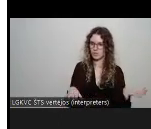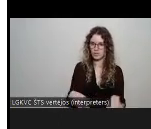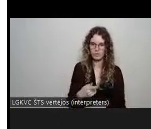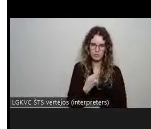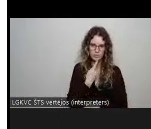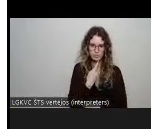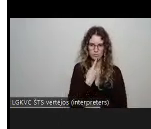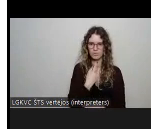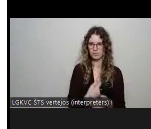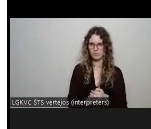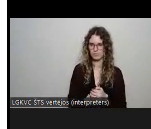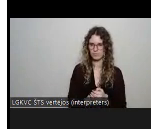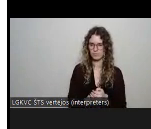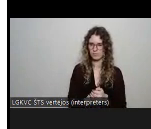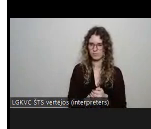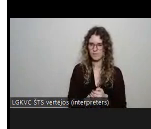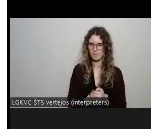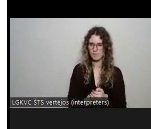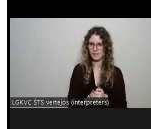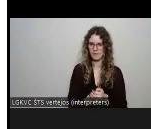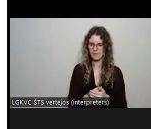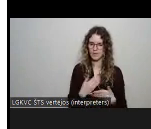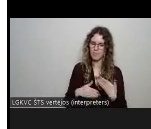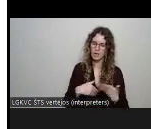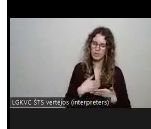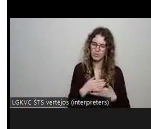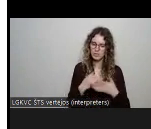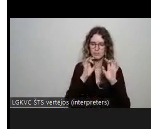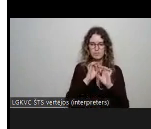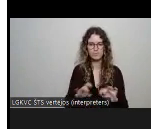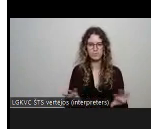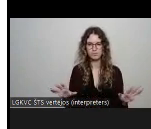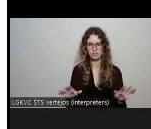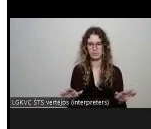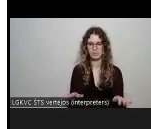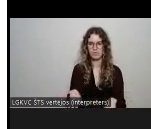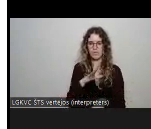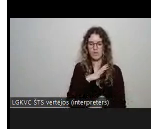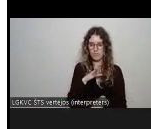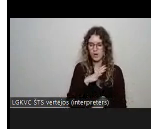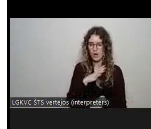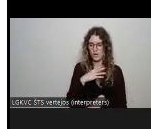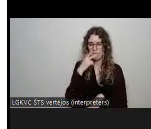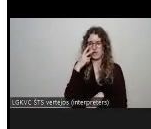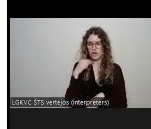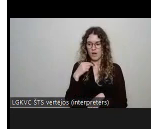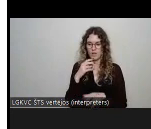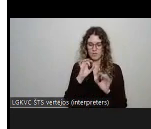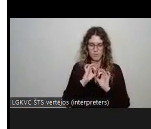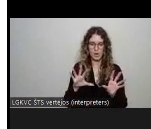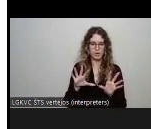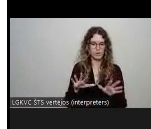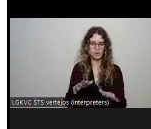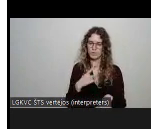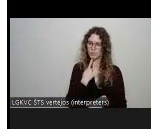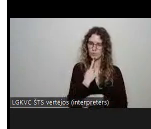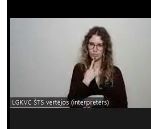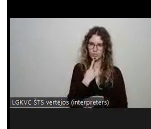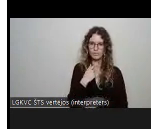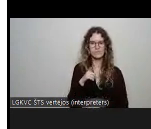prisiderinti prie kitokių metodų, kurie skiriasi nuo to, ką jie patyrė anksčiau. Taigi mes čia turime kalbėti apie tam